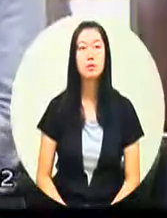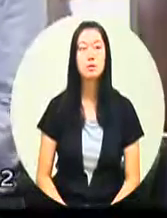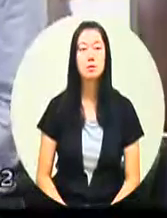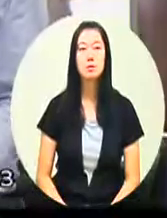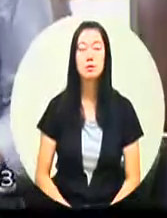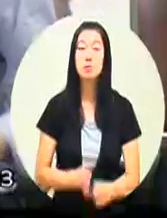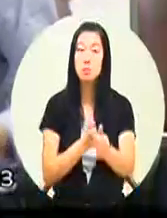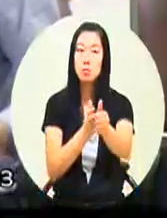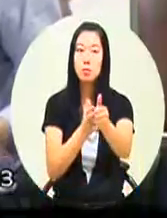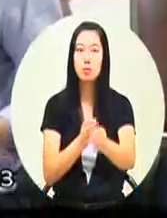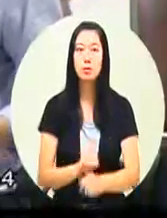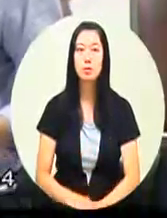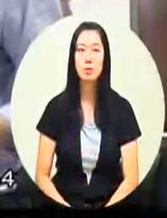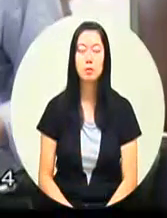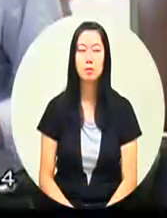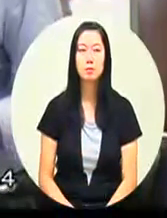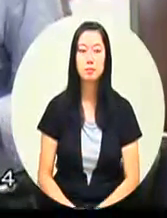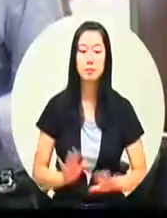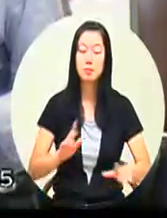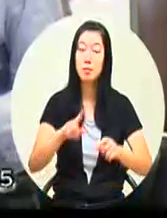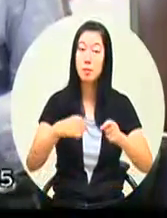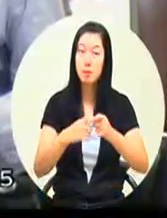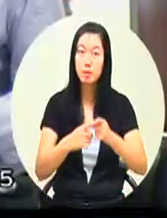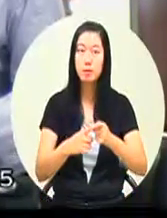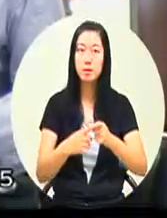局长哈、哦，以今年来讲哈、哦。